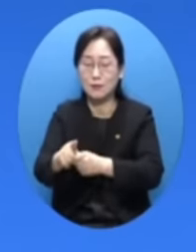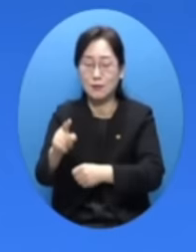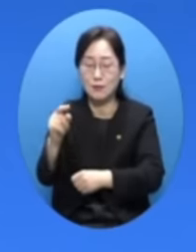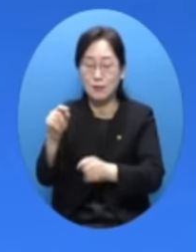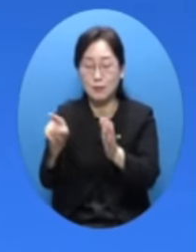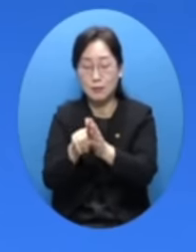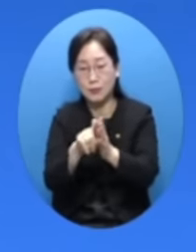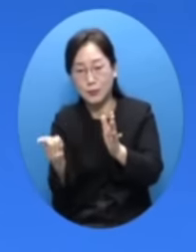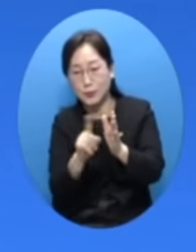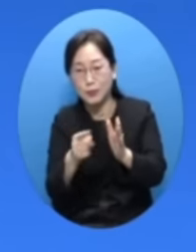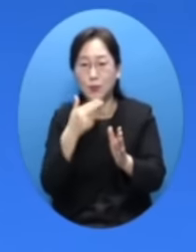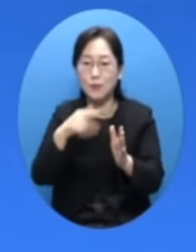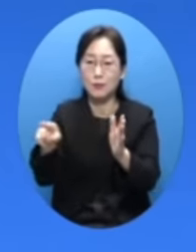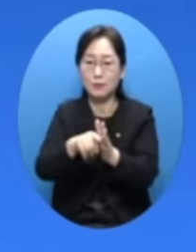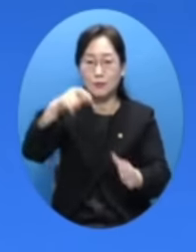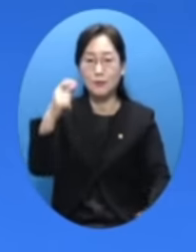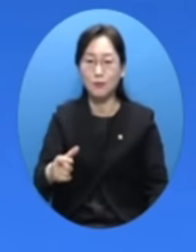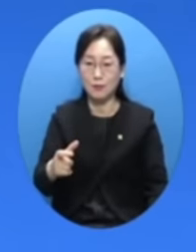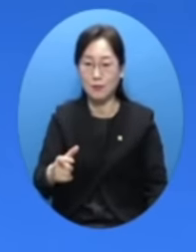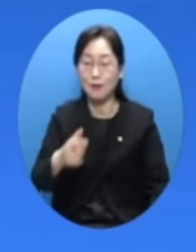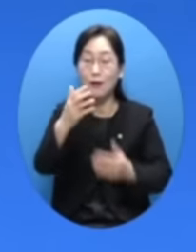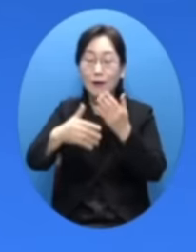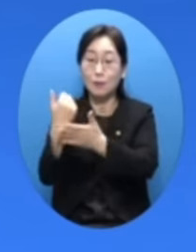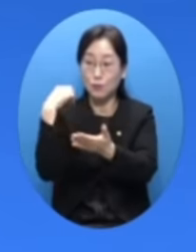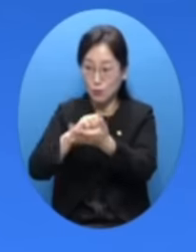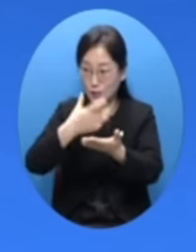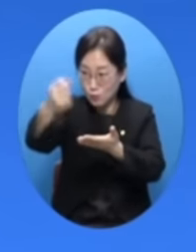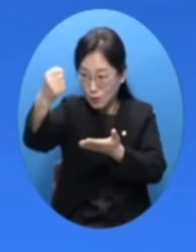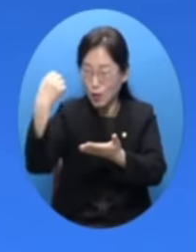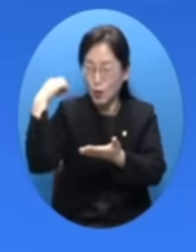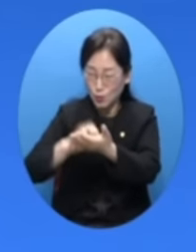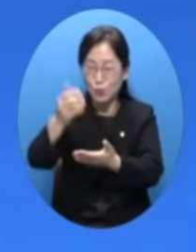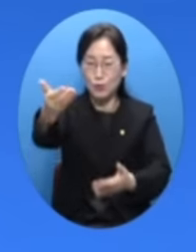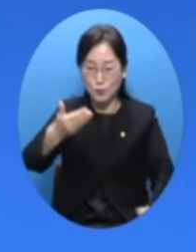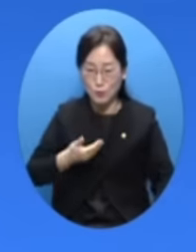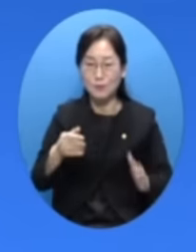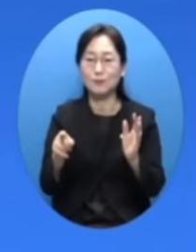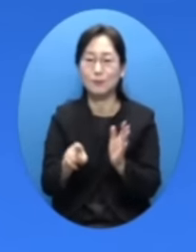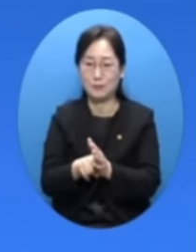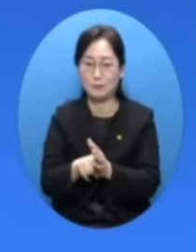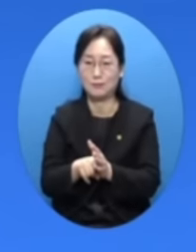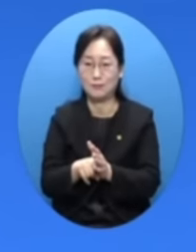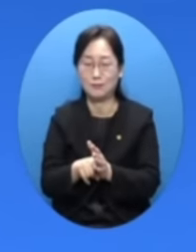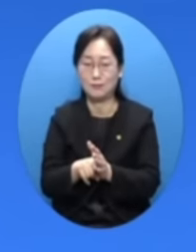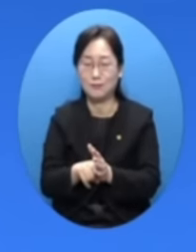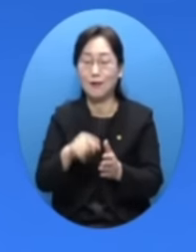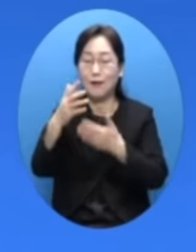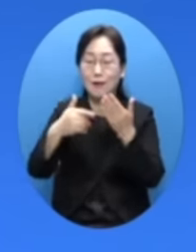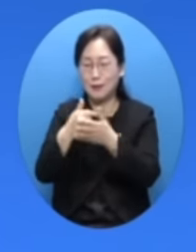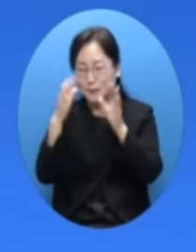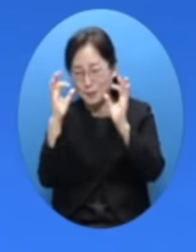믿음, 견고한 믿음, 하나님이 도로 가져가시도 다시 주실 것을 믿는 그 믿음을